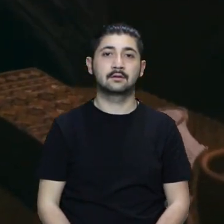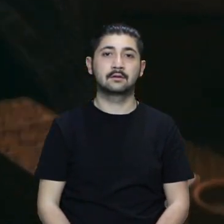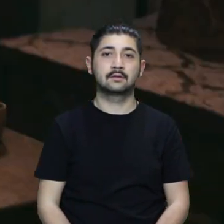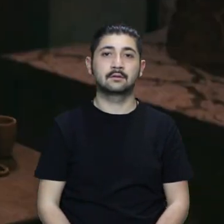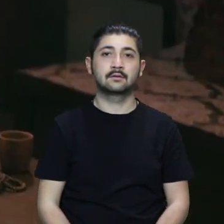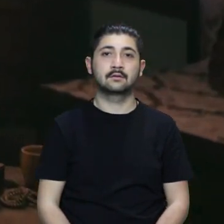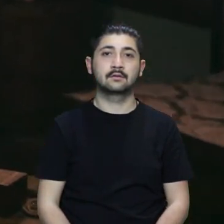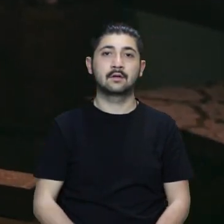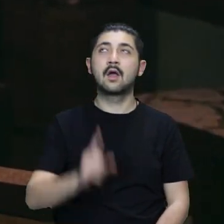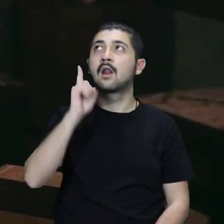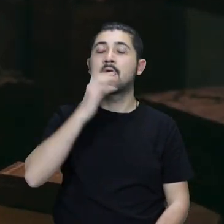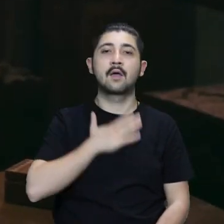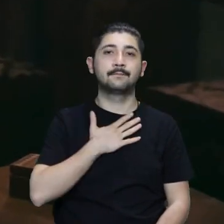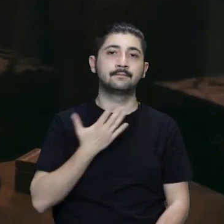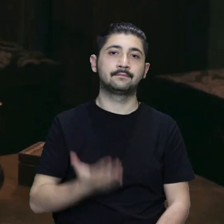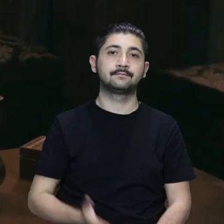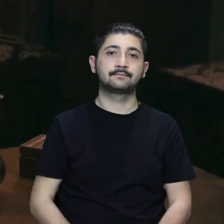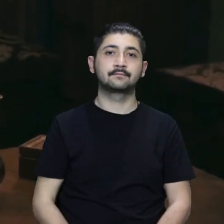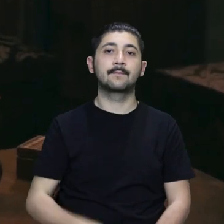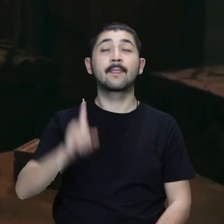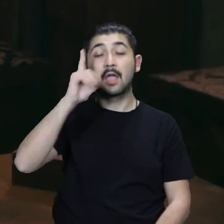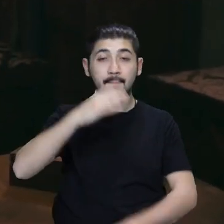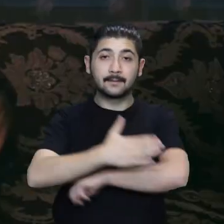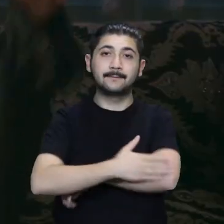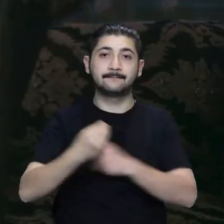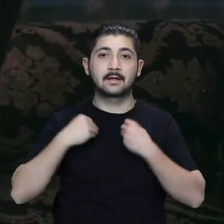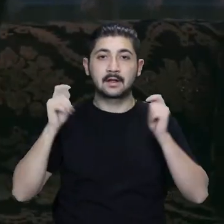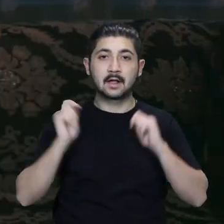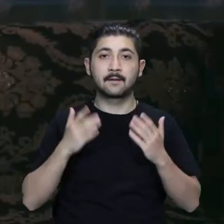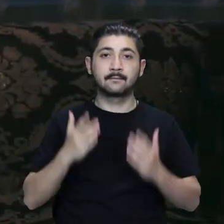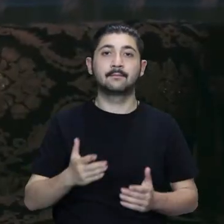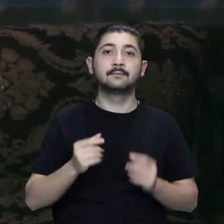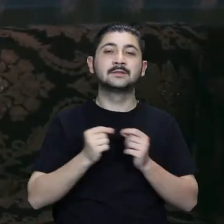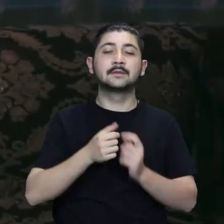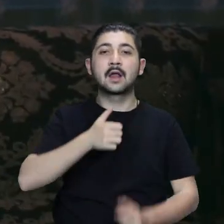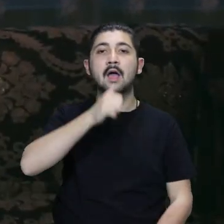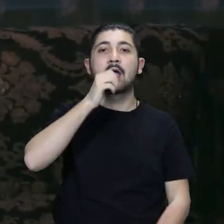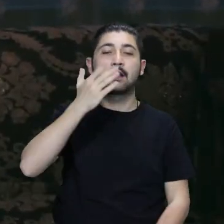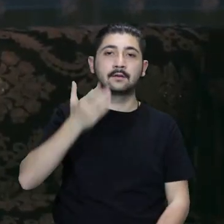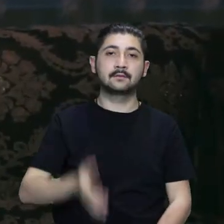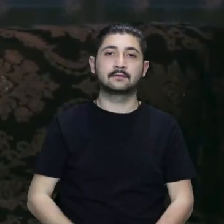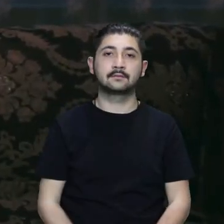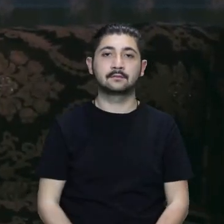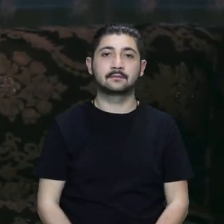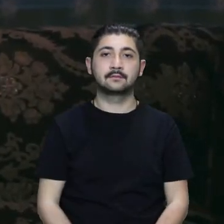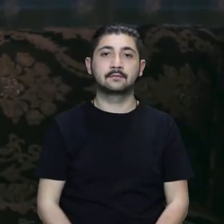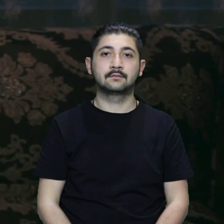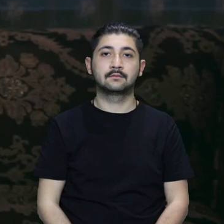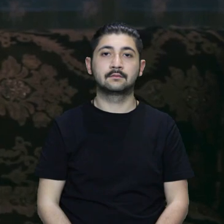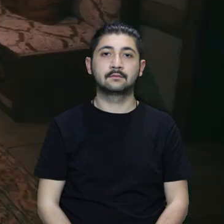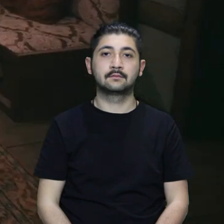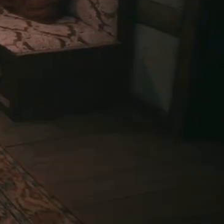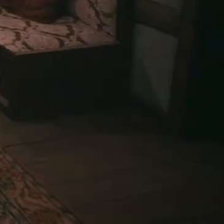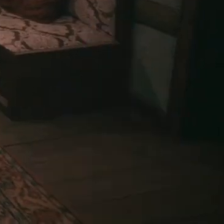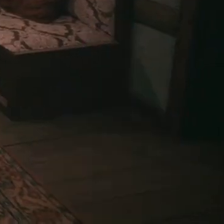su doldurdu. Allah'ım. Sedire oturdu. Allah'ım yardım et. Bismillah. Sol elini başına